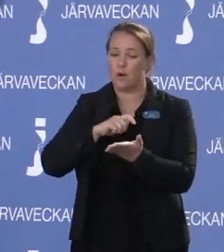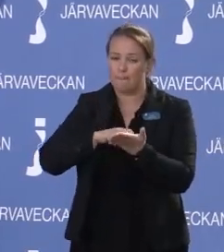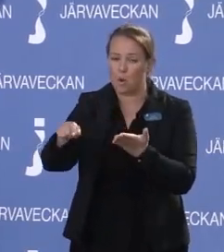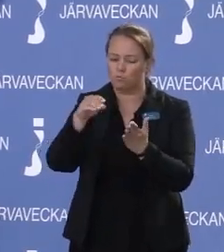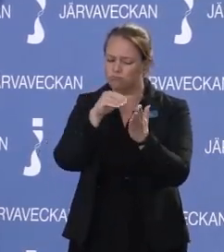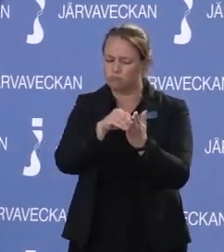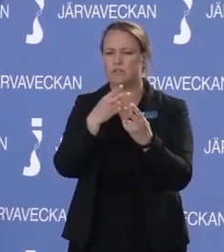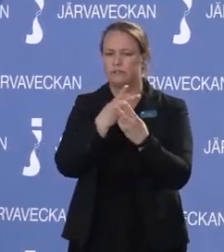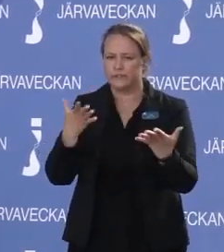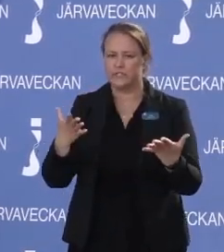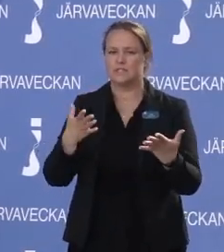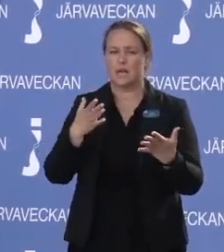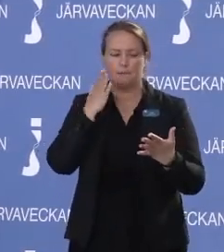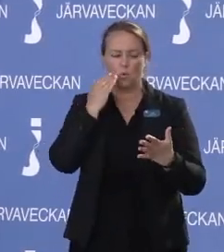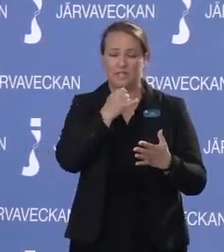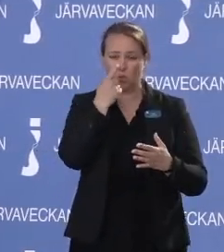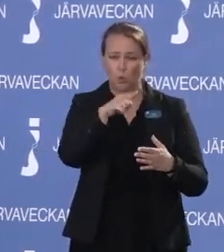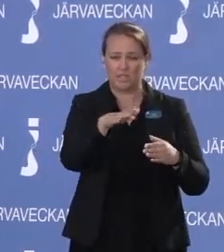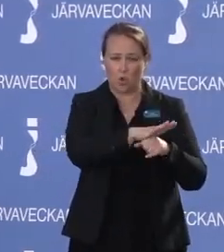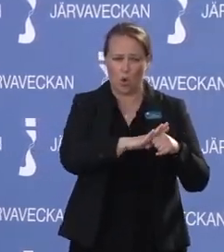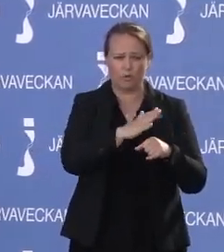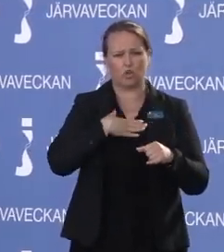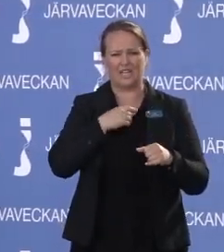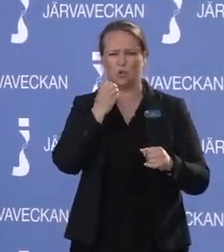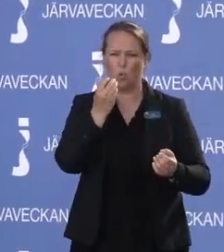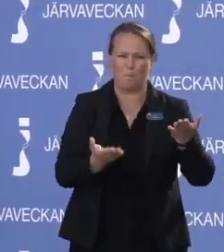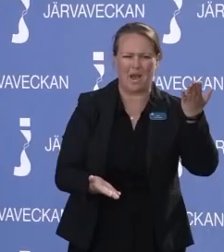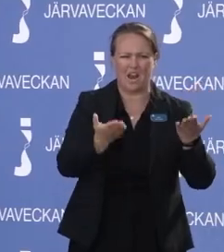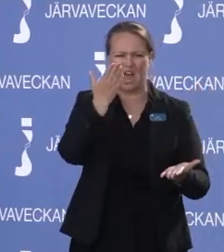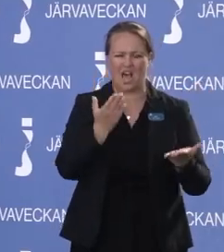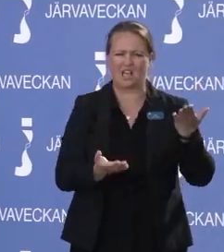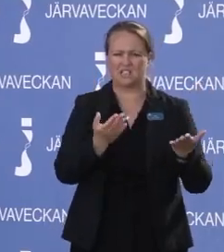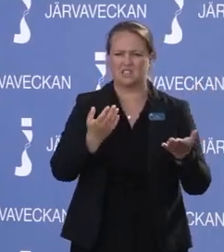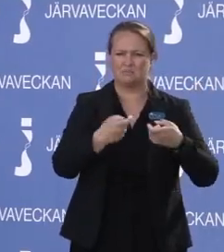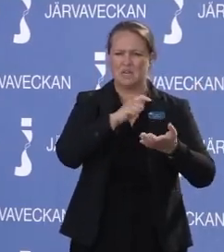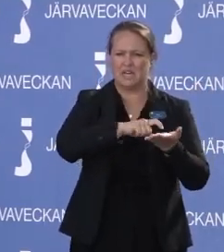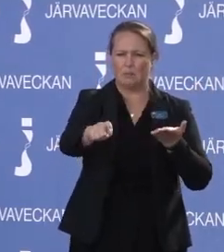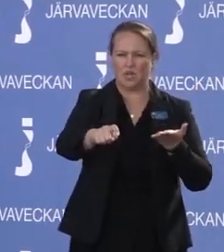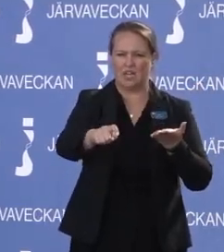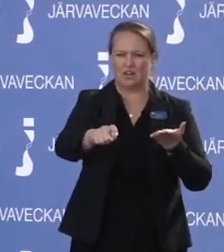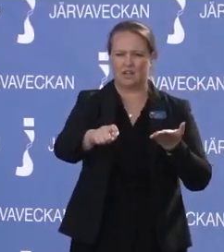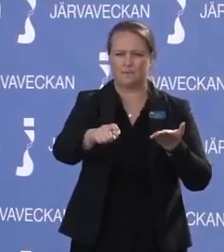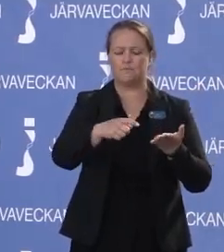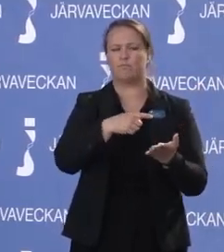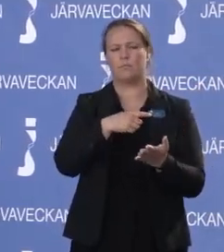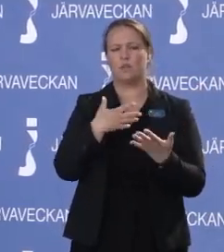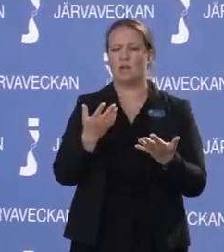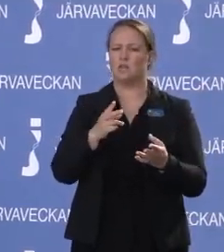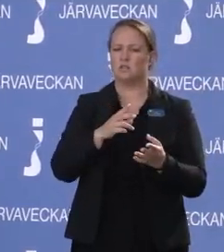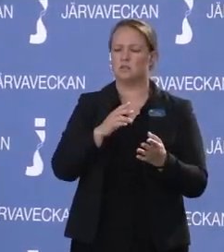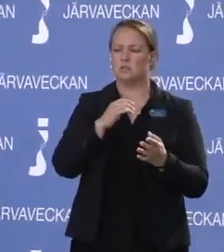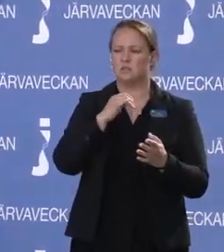utsatta områden upplever en obalanserad rapportering från de redaktionella nyhetsmedierna. Man upplever att vi skildrar skeenden